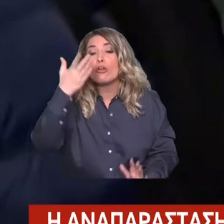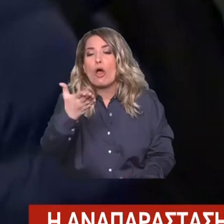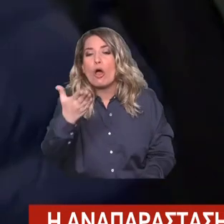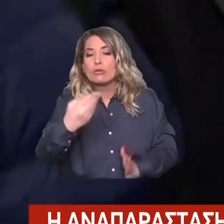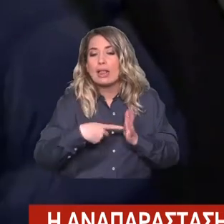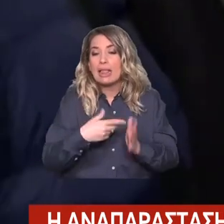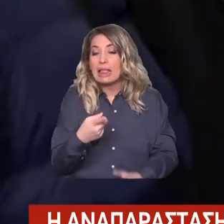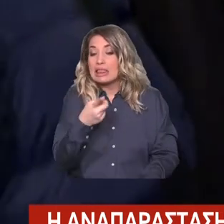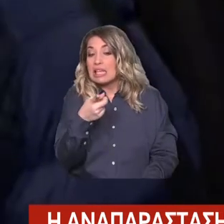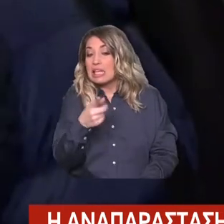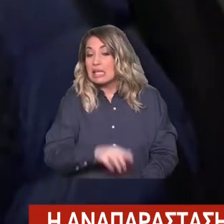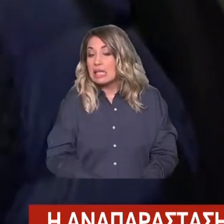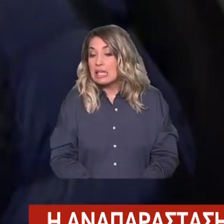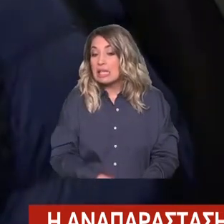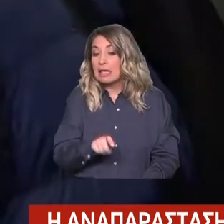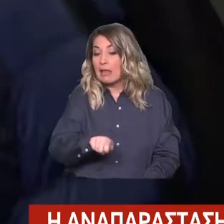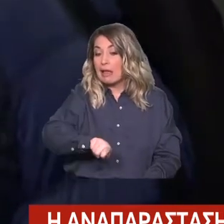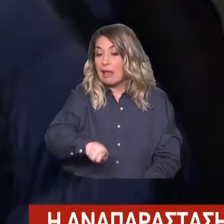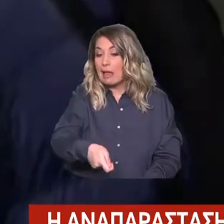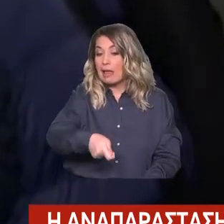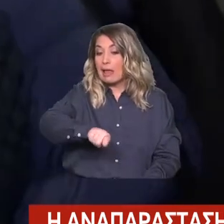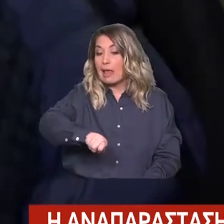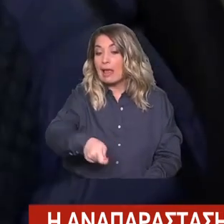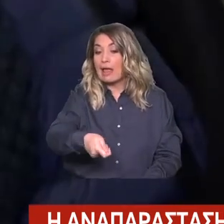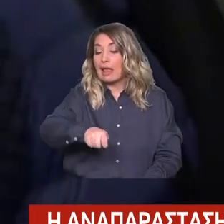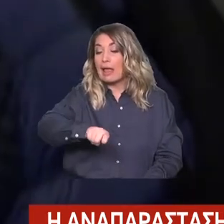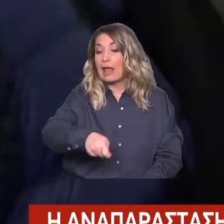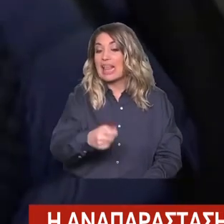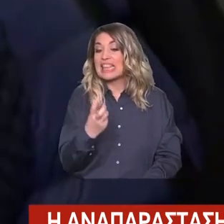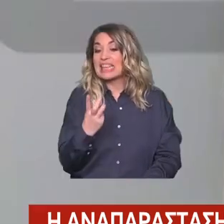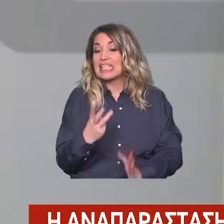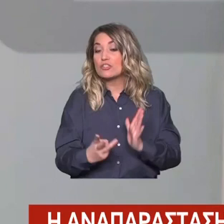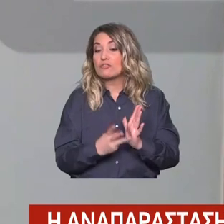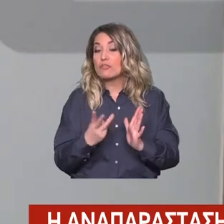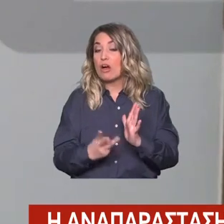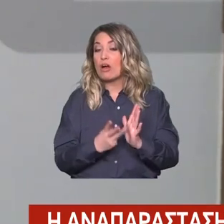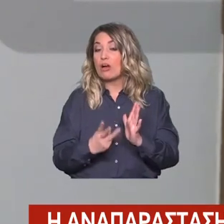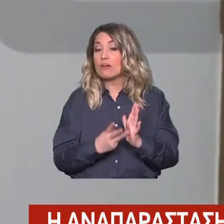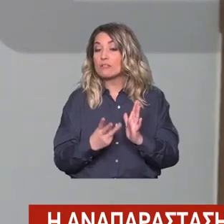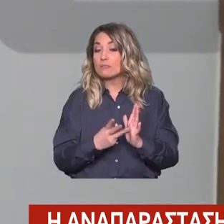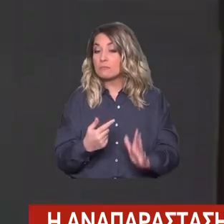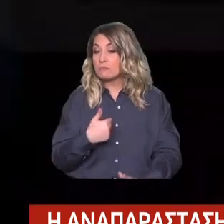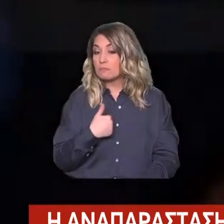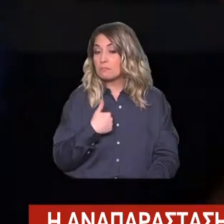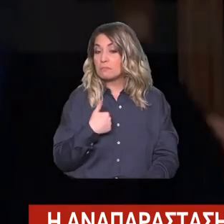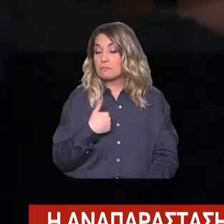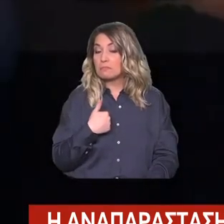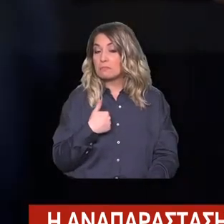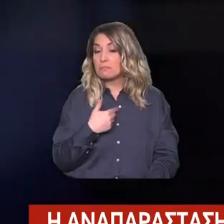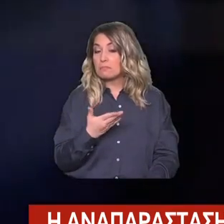μία, δύο, τρεις φορές όταν γύρισα εγώ. Βάζω